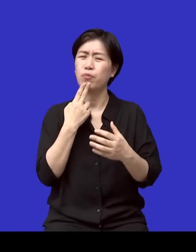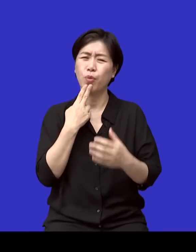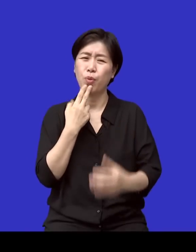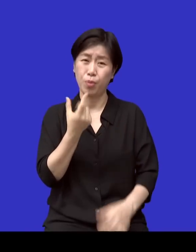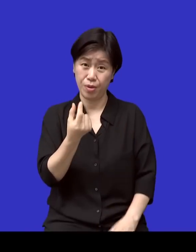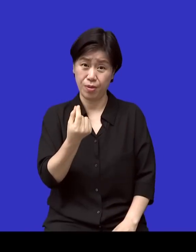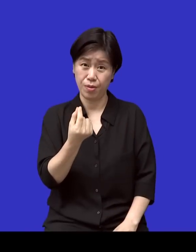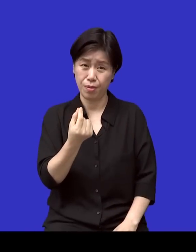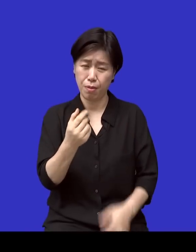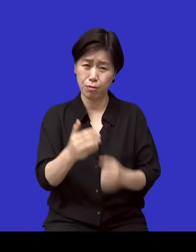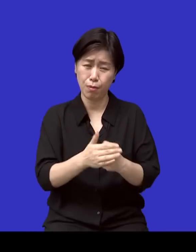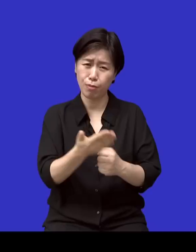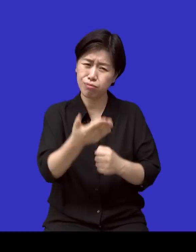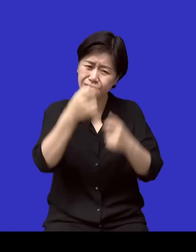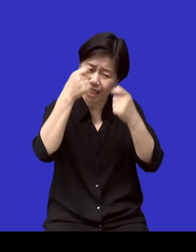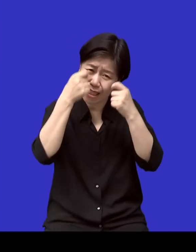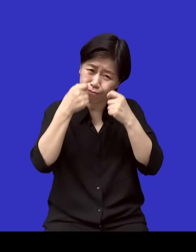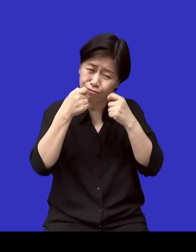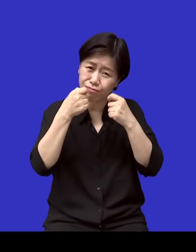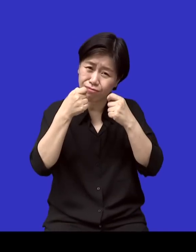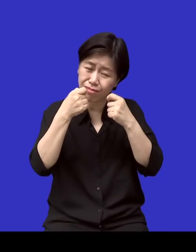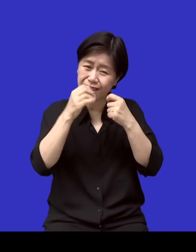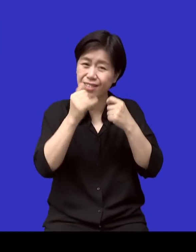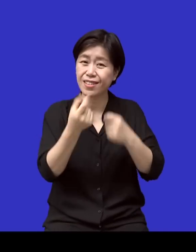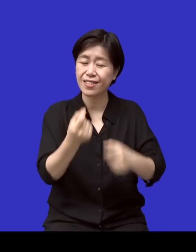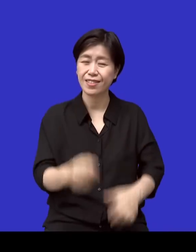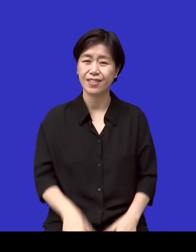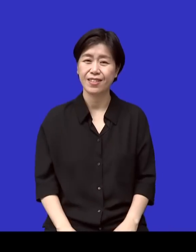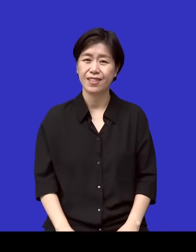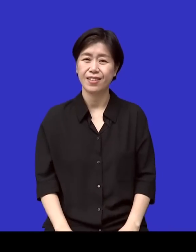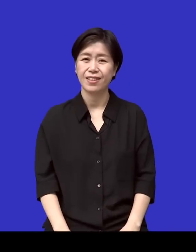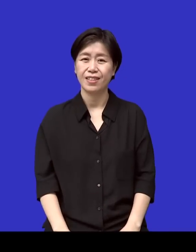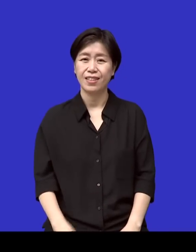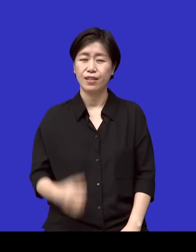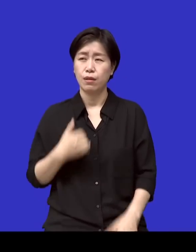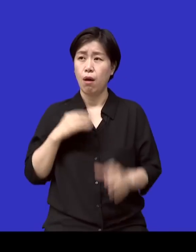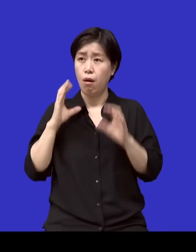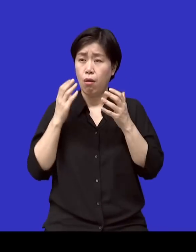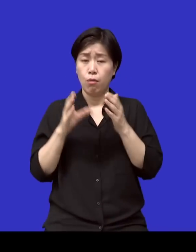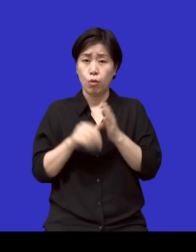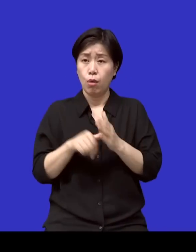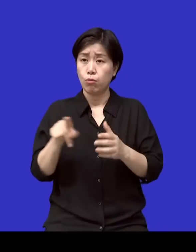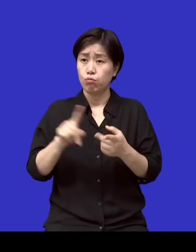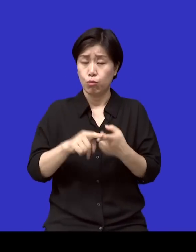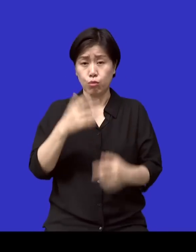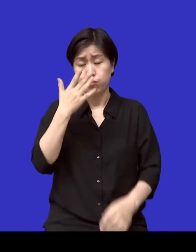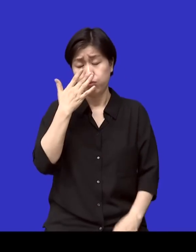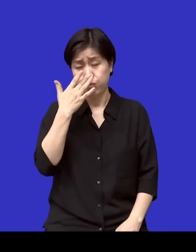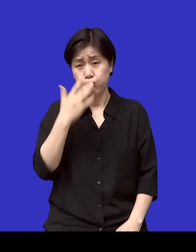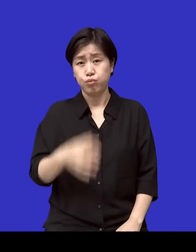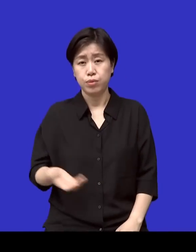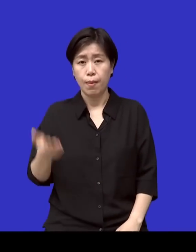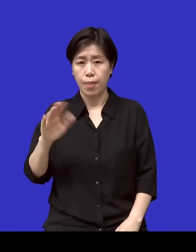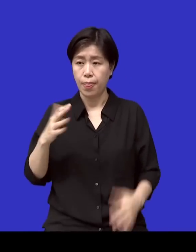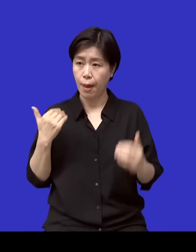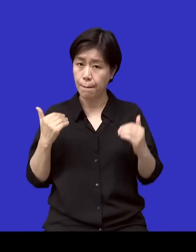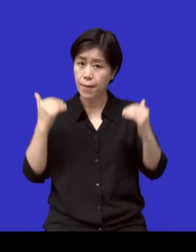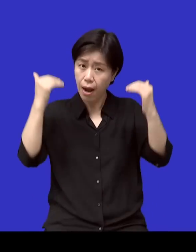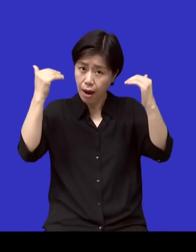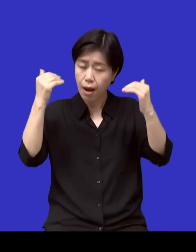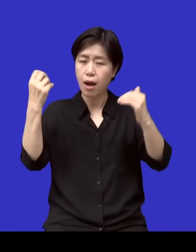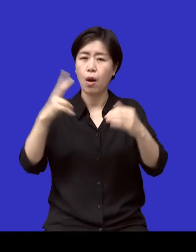것 같고, 어떠세요? 저는 사실 어렸을 때는 그거를 사실 체감을 하지 못했어요. 근데 이제 크고